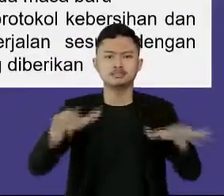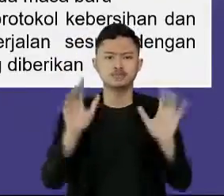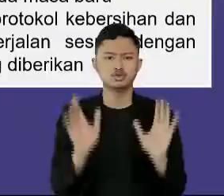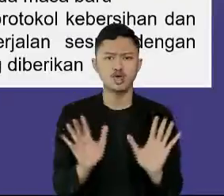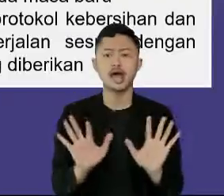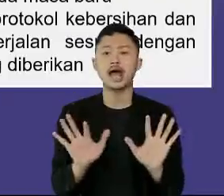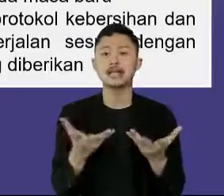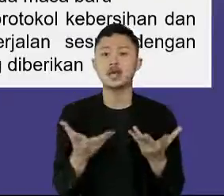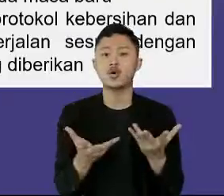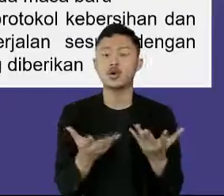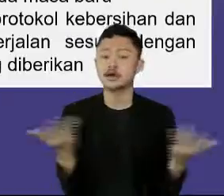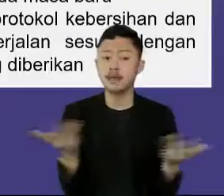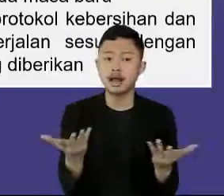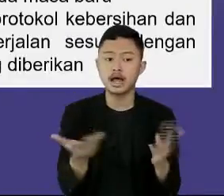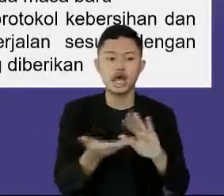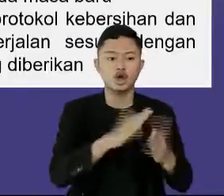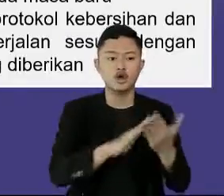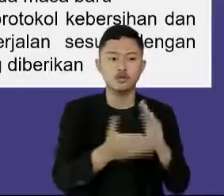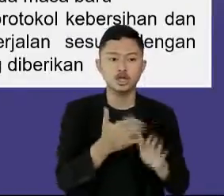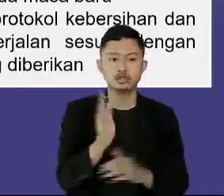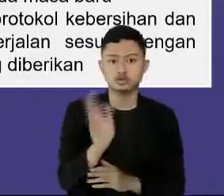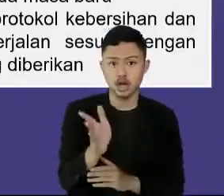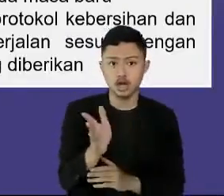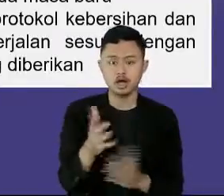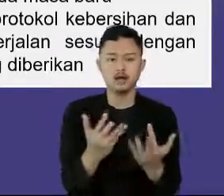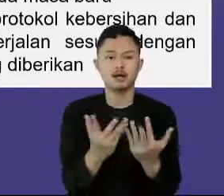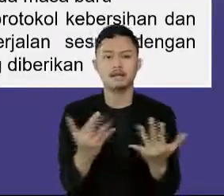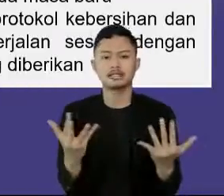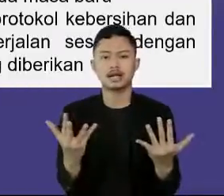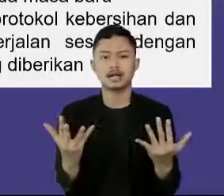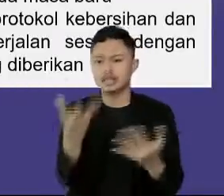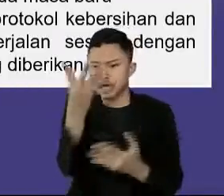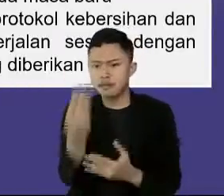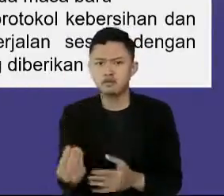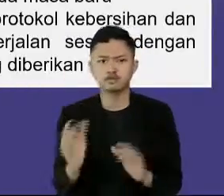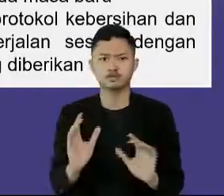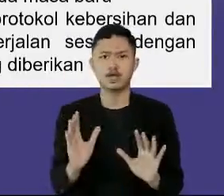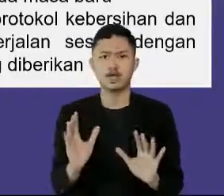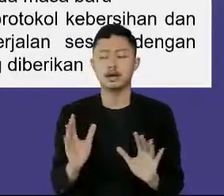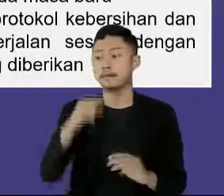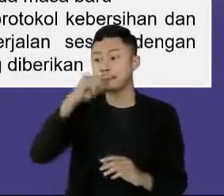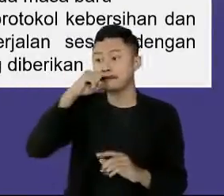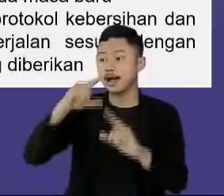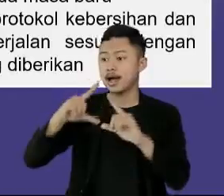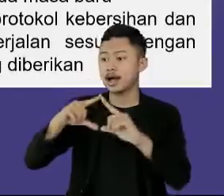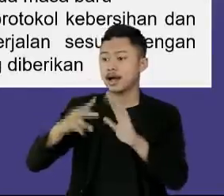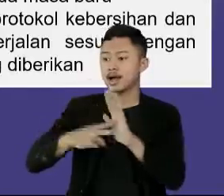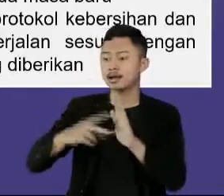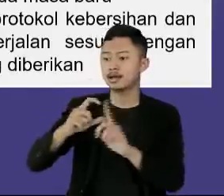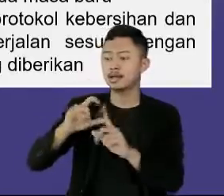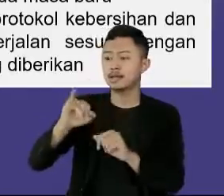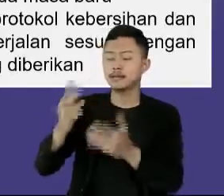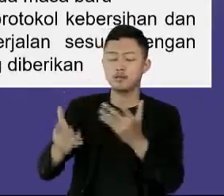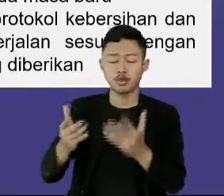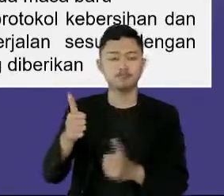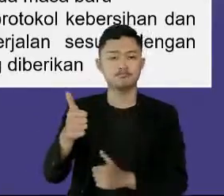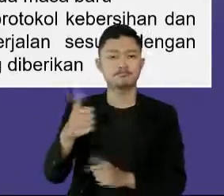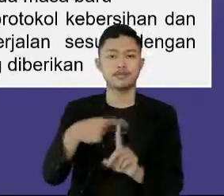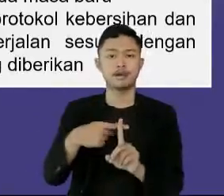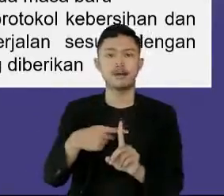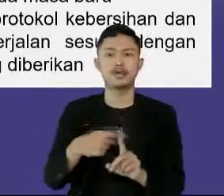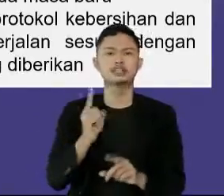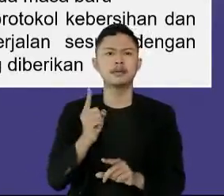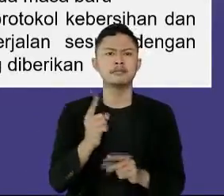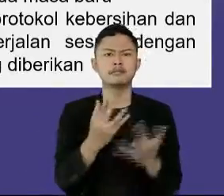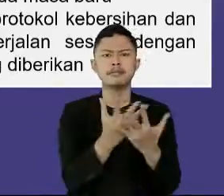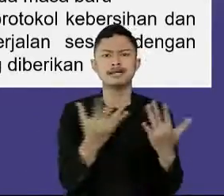tapi juga ke komunitas. Dan maksudnya kalau misalnya ke desa-desa wisata, tapi nanti mungkin Mas Andi mungkin akan bisa nambahin. Kalau kita lihat bahwa desa-desa wisata ada beberapa yang mereka